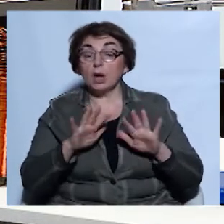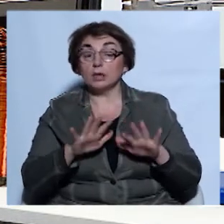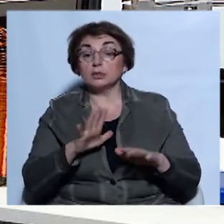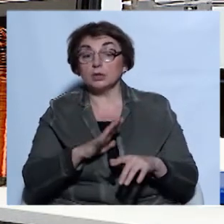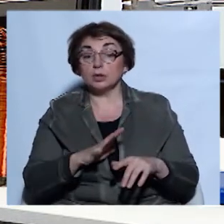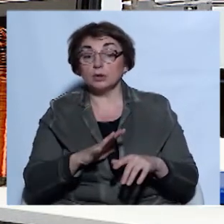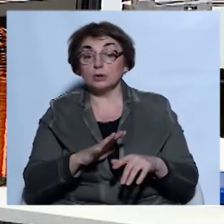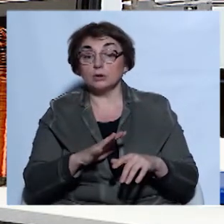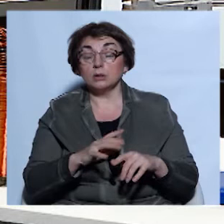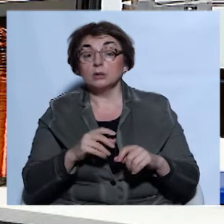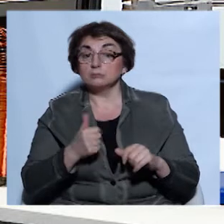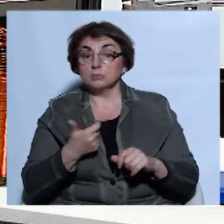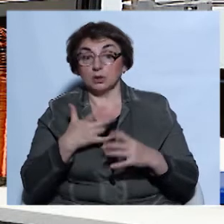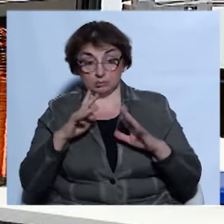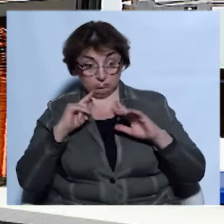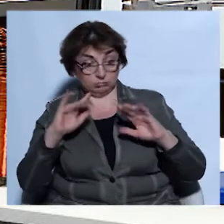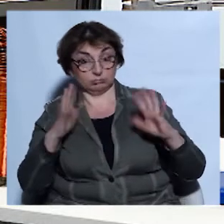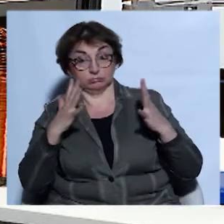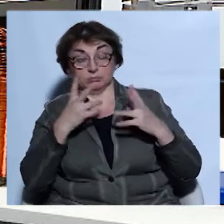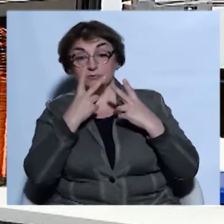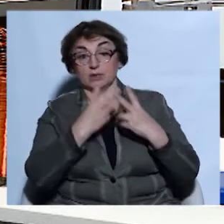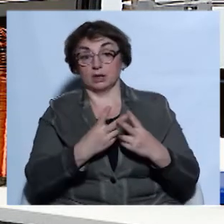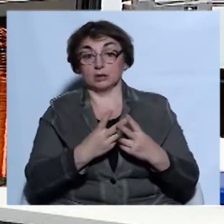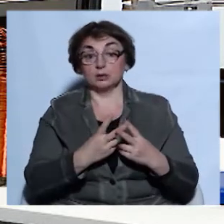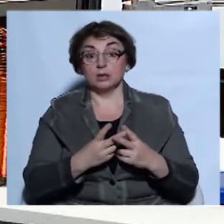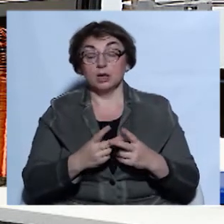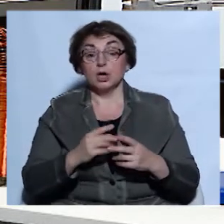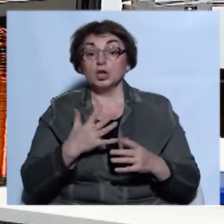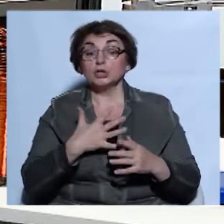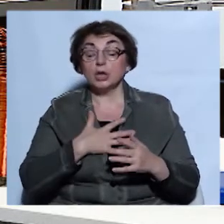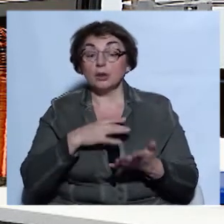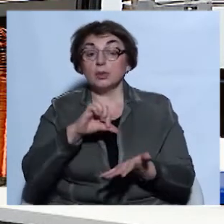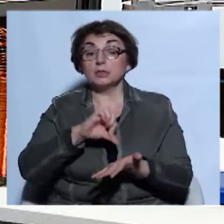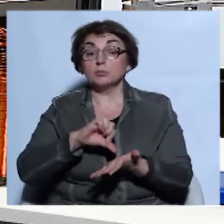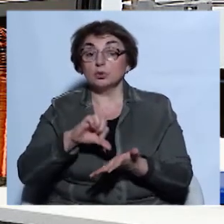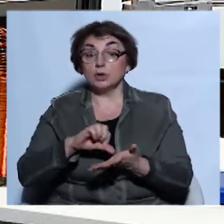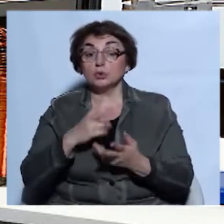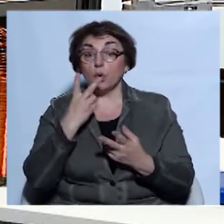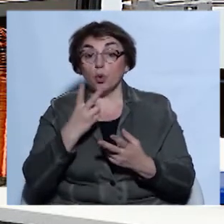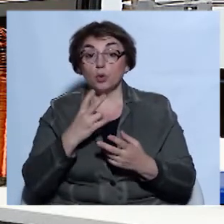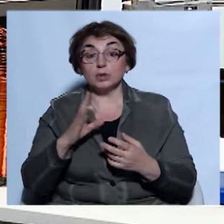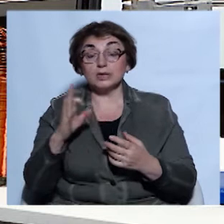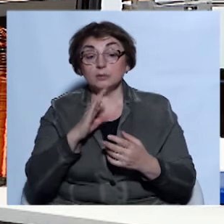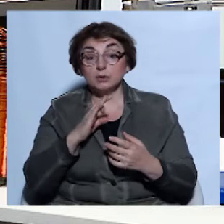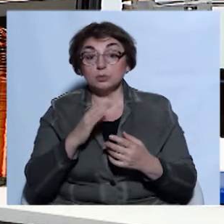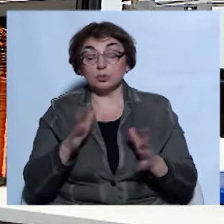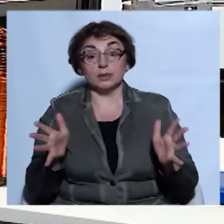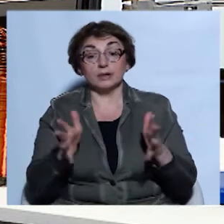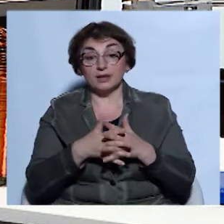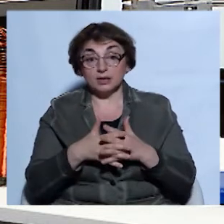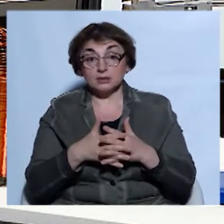ჰქონდა საკმაოდ კაშკაშა ალის წარმოქმნას. ანუ, ჟანგვადის მონაწილეობით მივიღეთ ორი ქიმიური